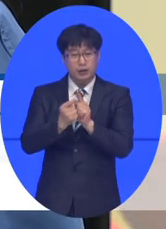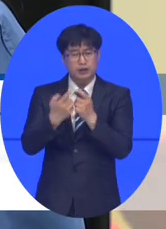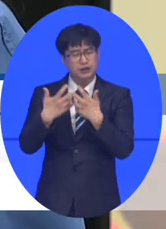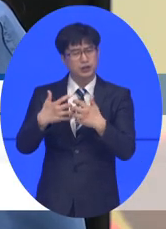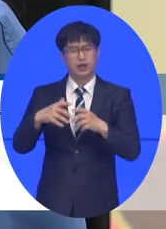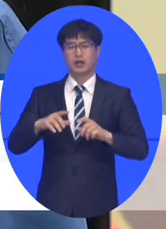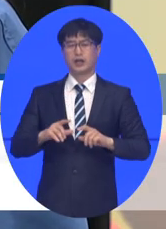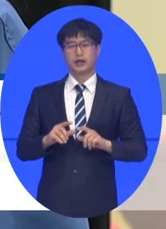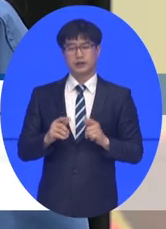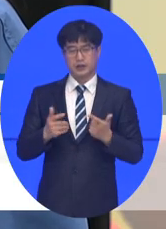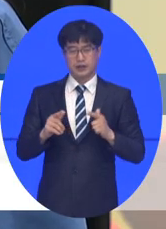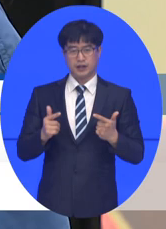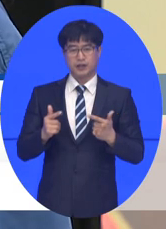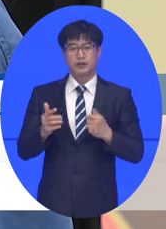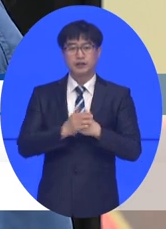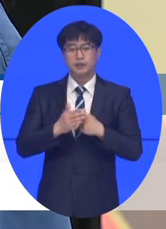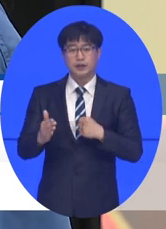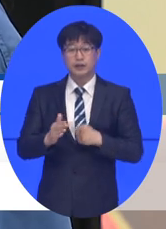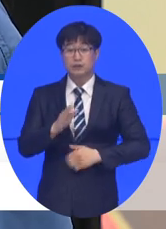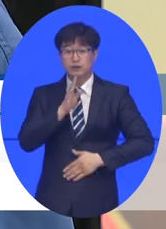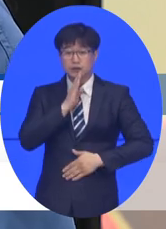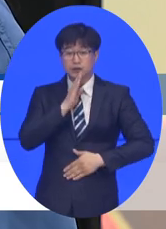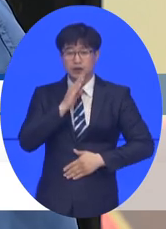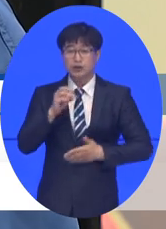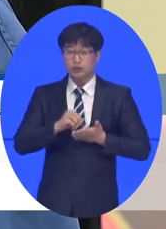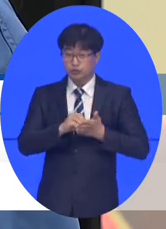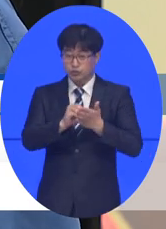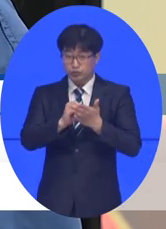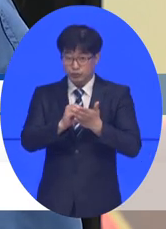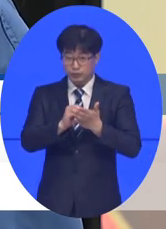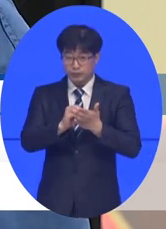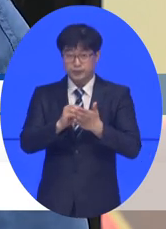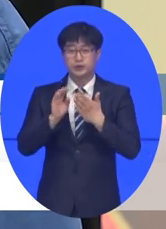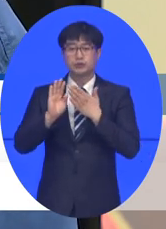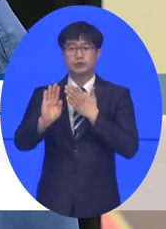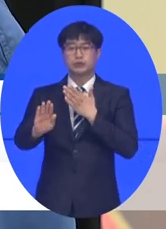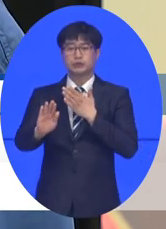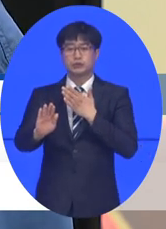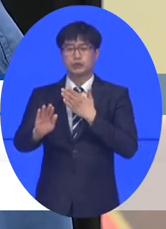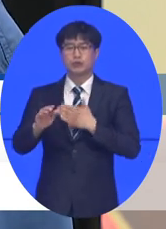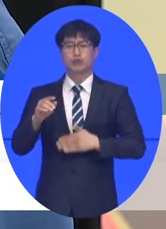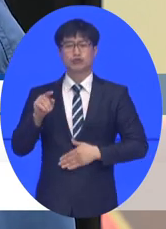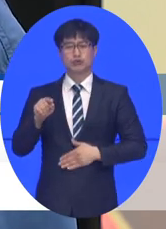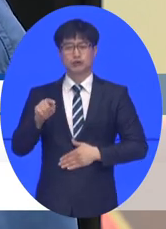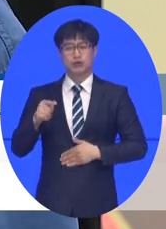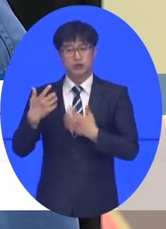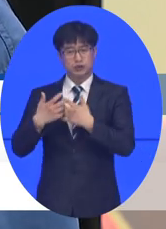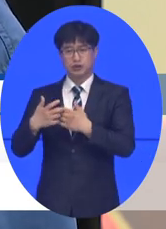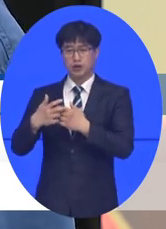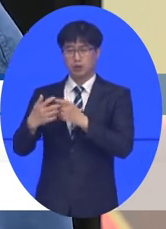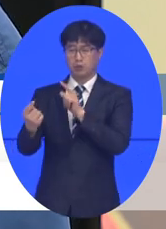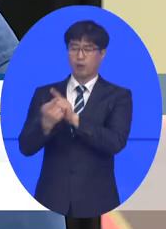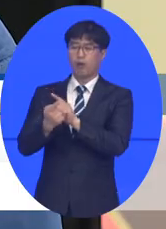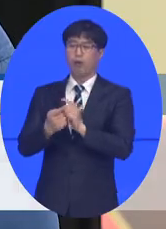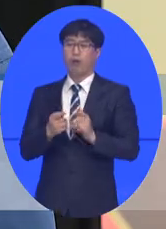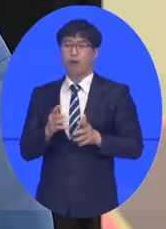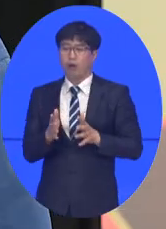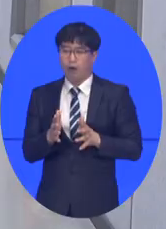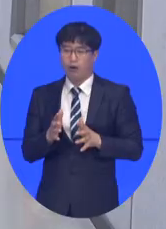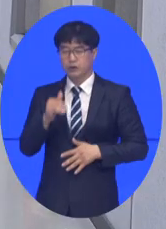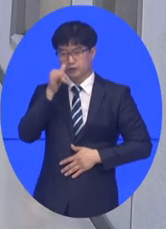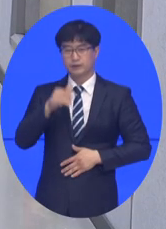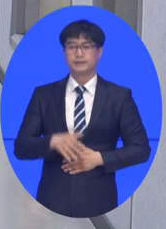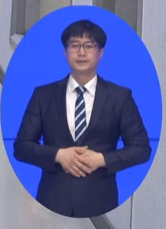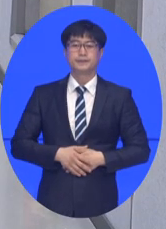있는 장비는 아닙니다. 그렇다 보니까 실제 취업하고 나서 저희 장비들을 보게 되면 좀 당황하거나